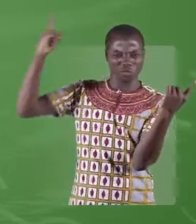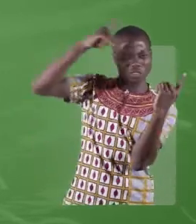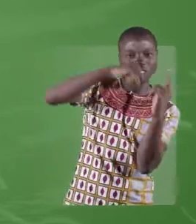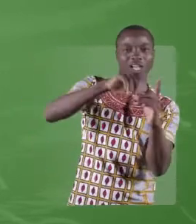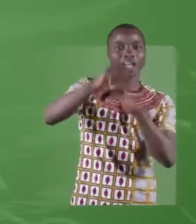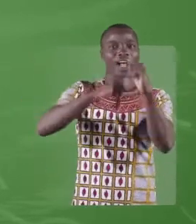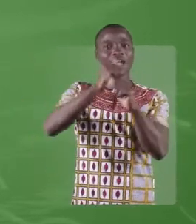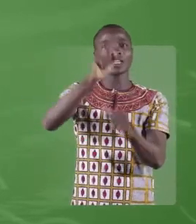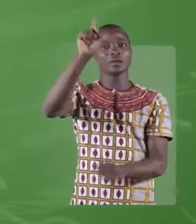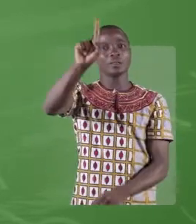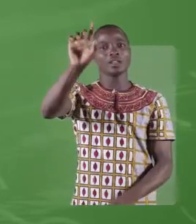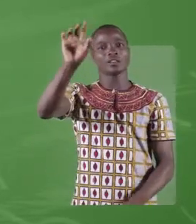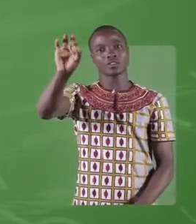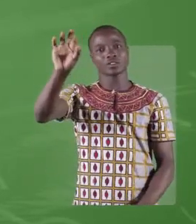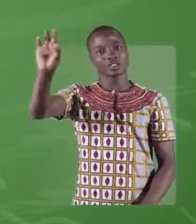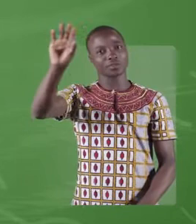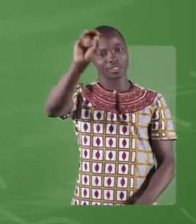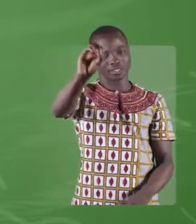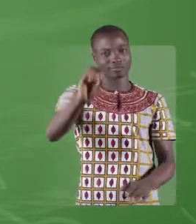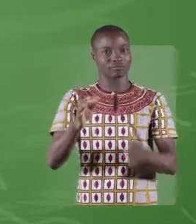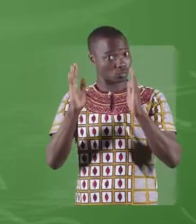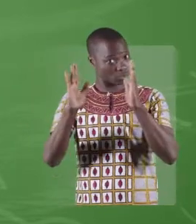jusqu'en 1990.